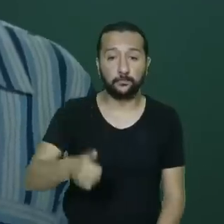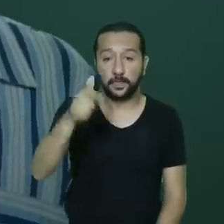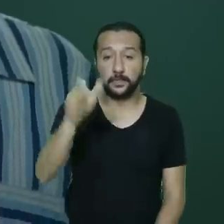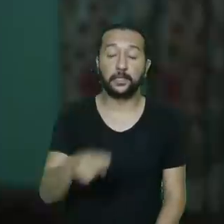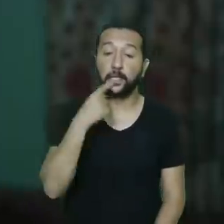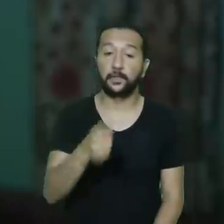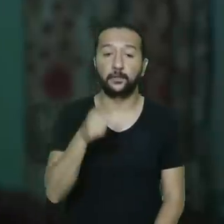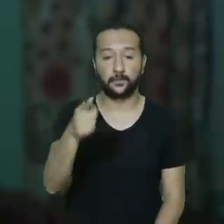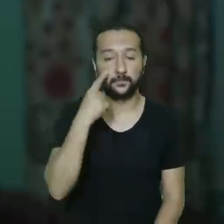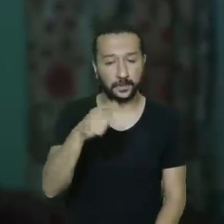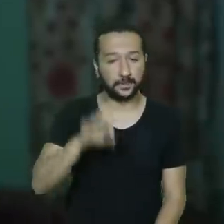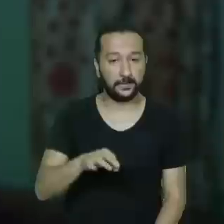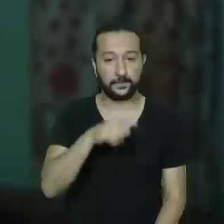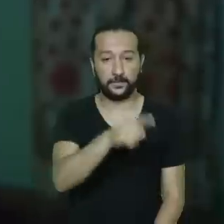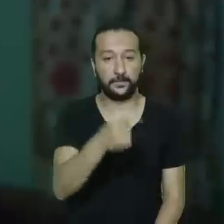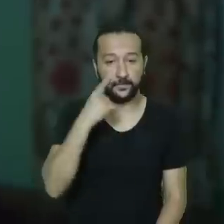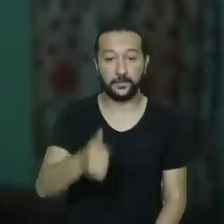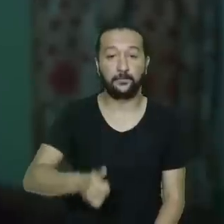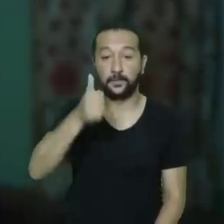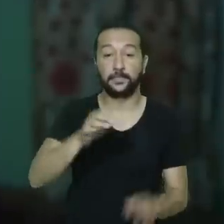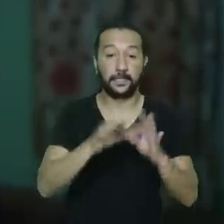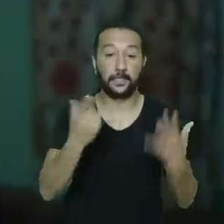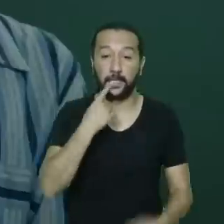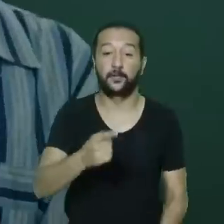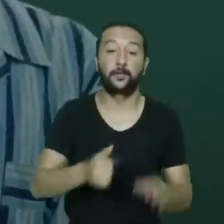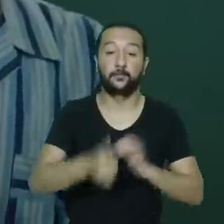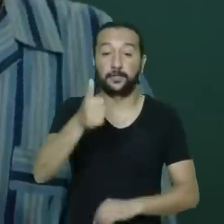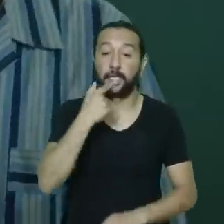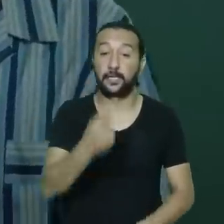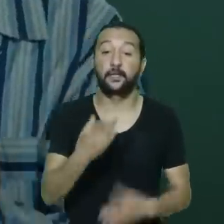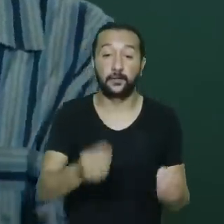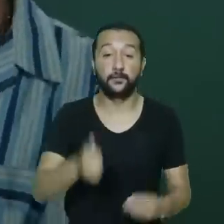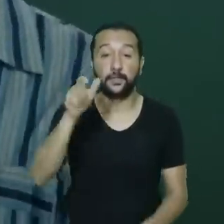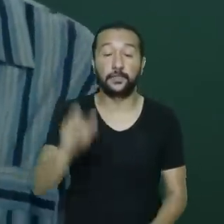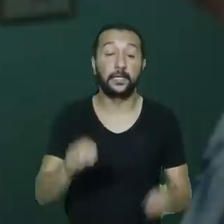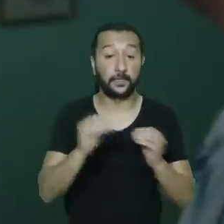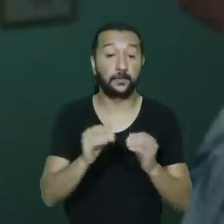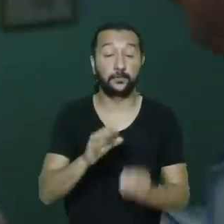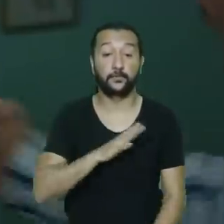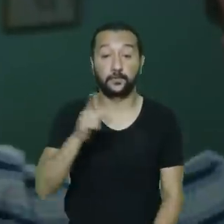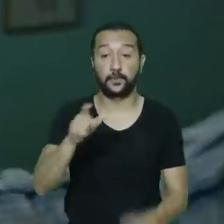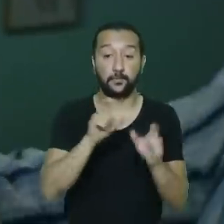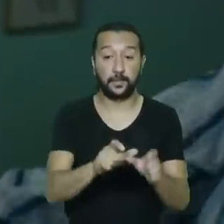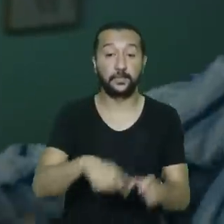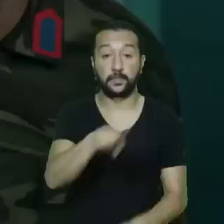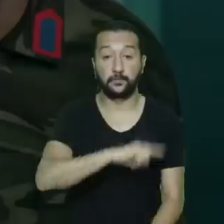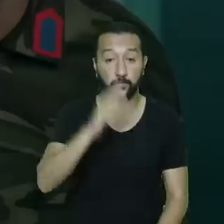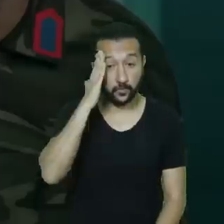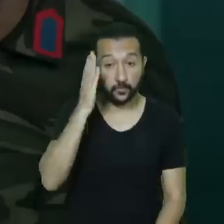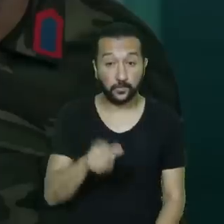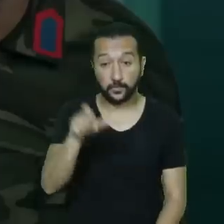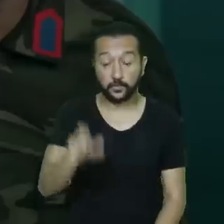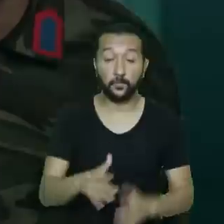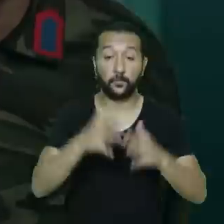başkan ne diyor? Bak şimdi. Başkan ne diyorsun, başkan ne diyorsun? Başkan ne şu an? Bekçiler yani